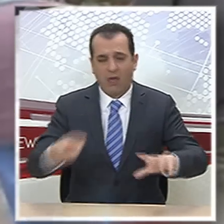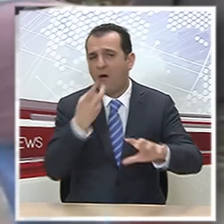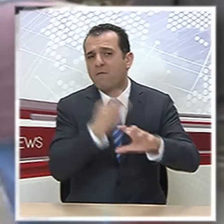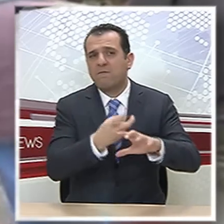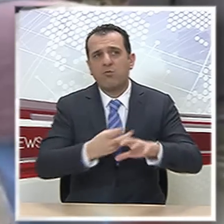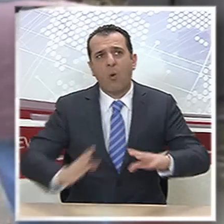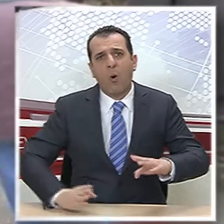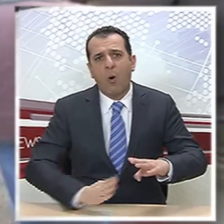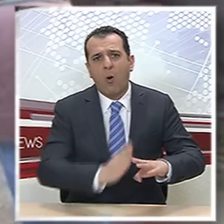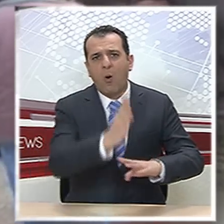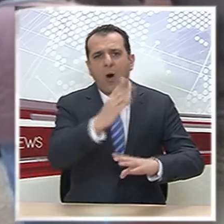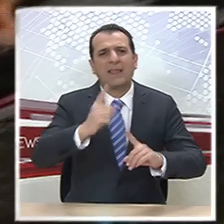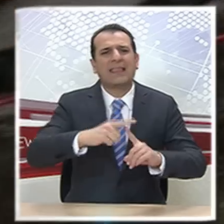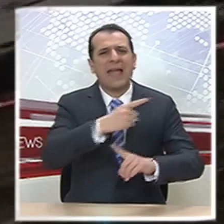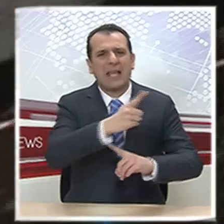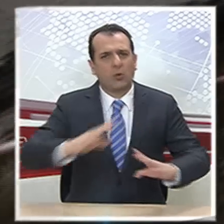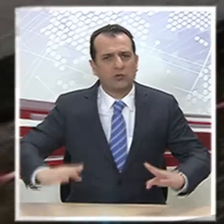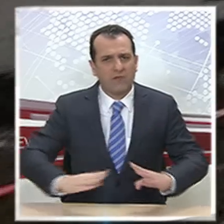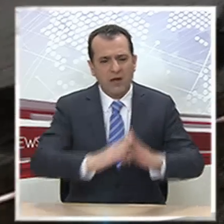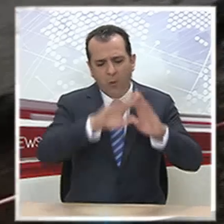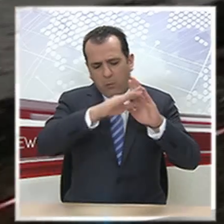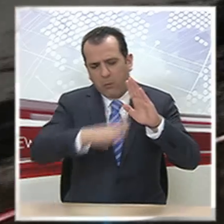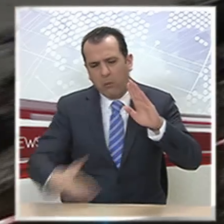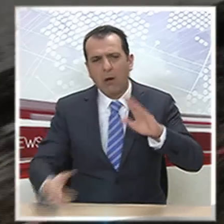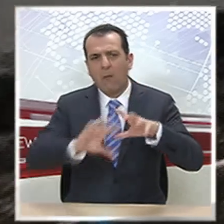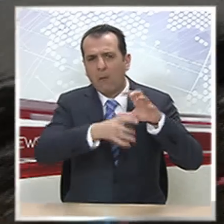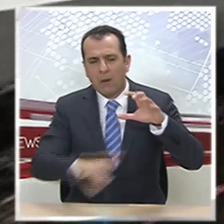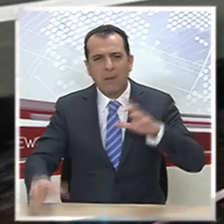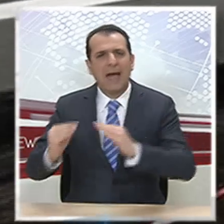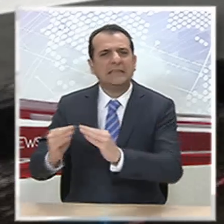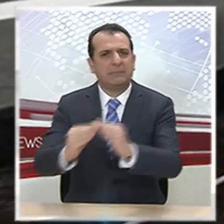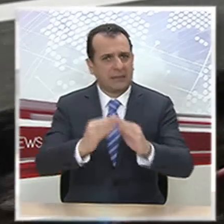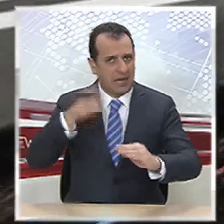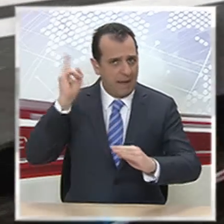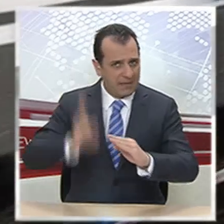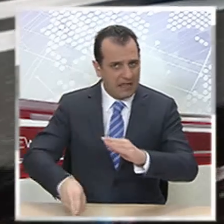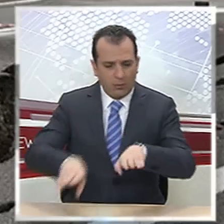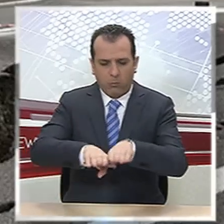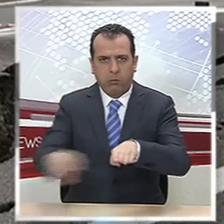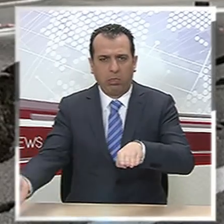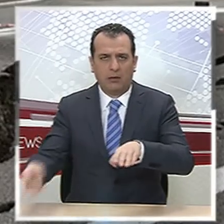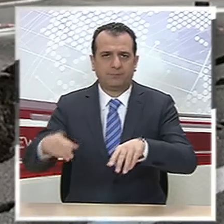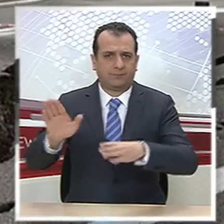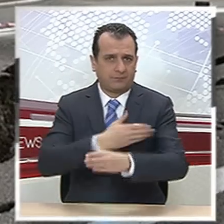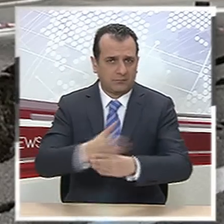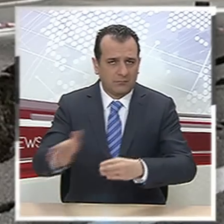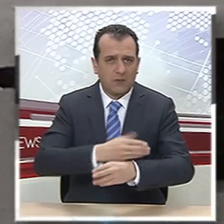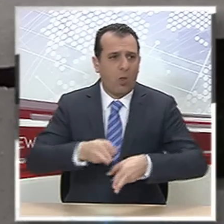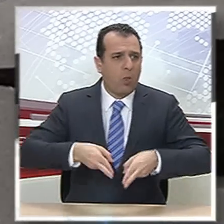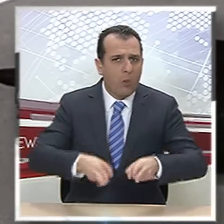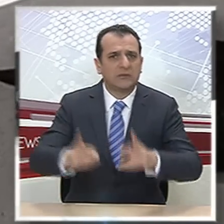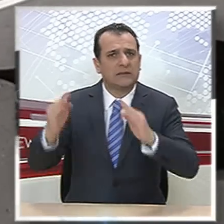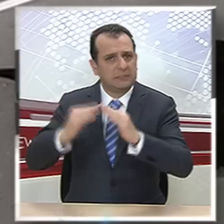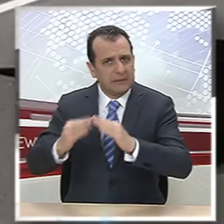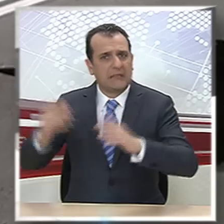μουσκεμένες βουνοπλαγιές που κατέρευσαν και το διαβρωμένο έδαφος, το οποίο υποχώρησε ανοίγοντας ρήγματα, άλλαξαν την όψη του τοπίου, διέλυσαν δρόμους,